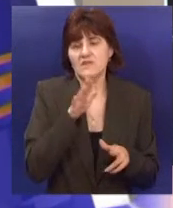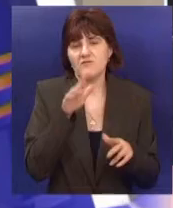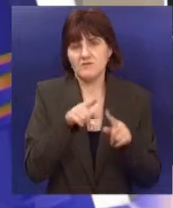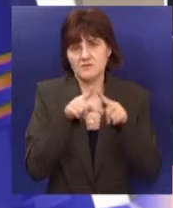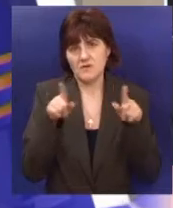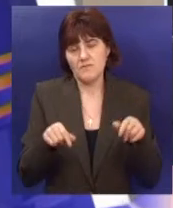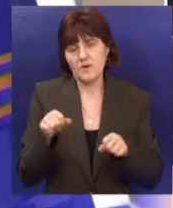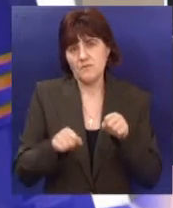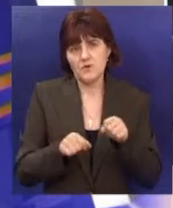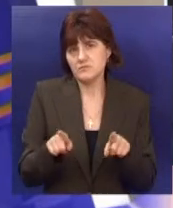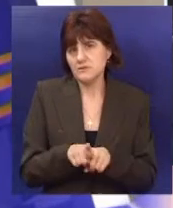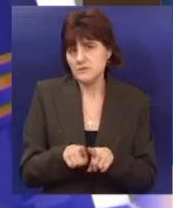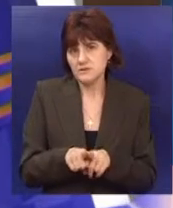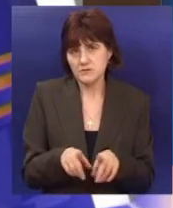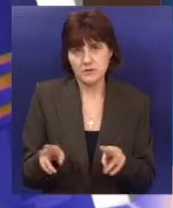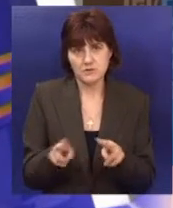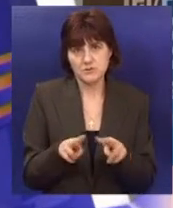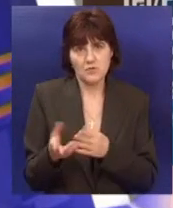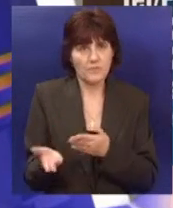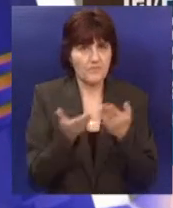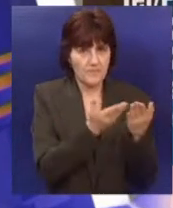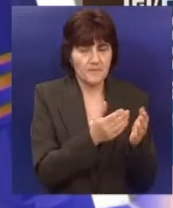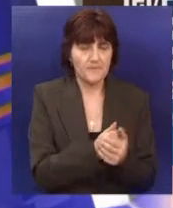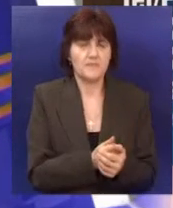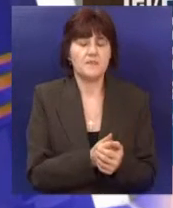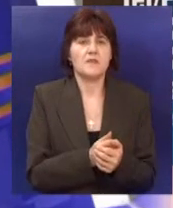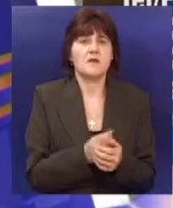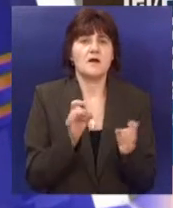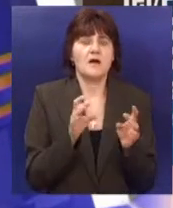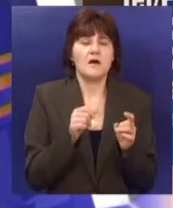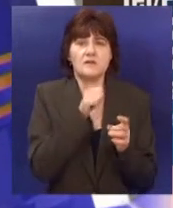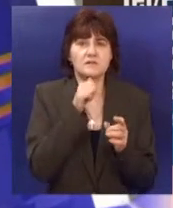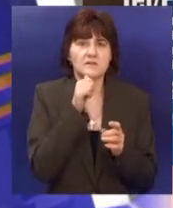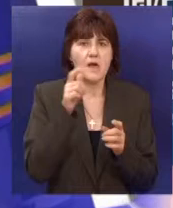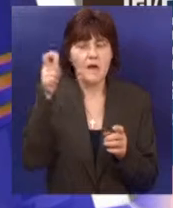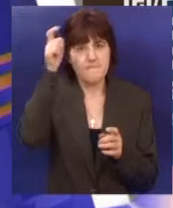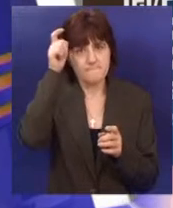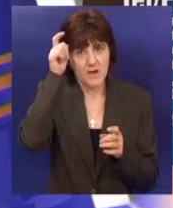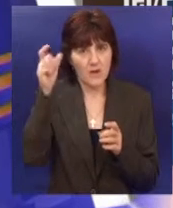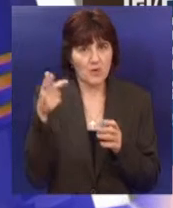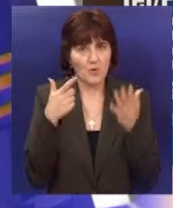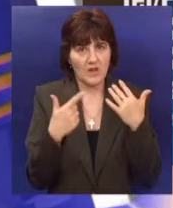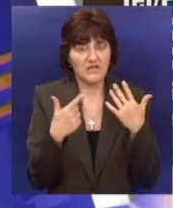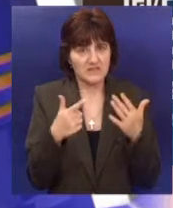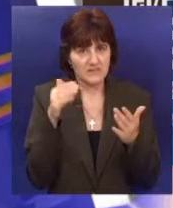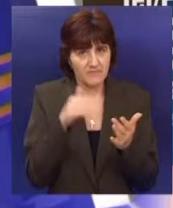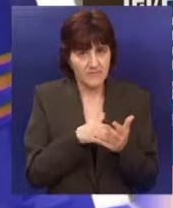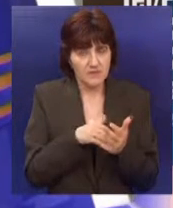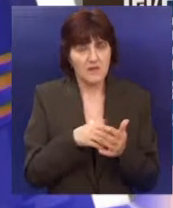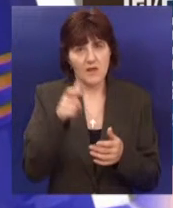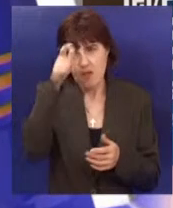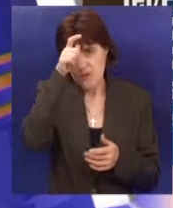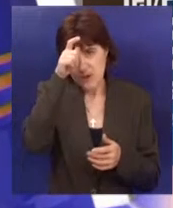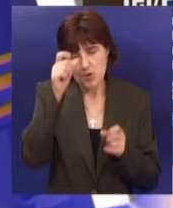za pokretanje prekršajnog postupka. Pritužba povereniku se podnosi na adresu Beogradska 70